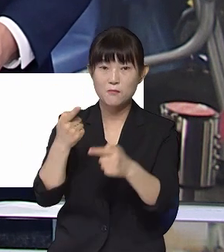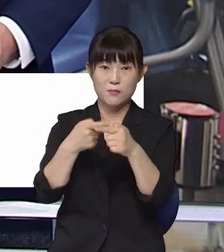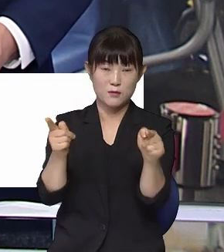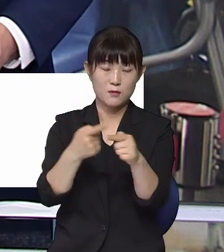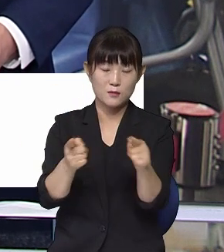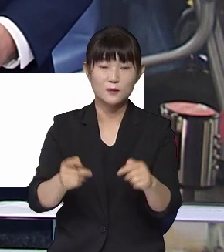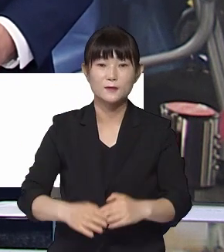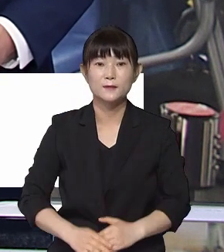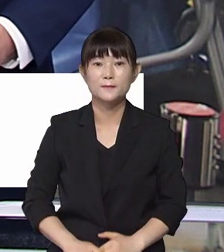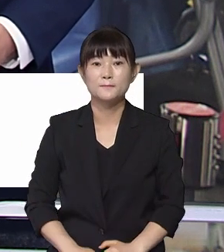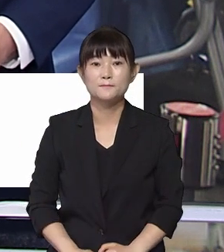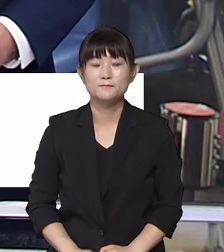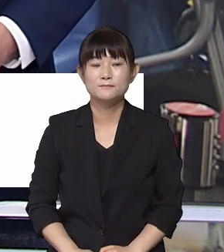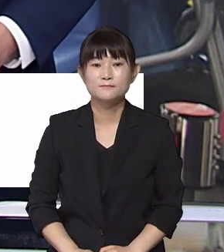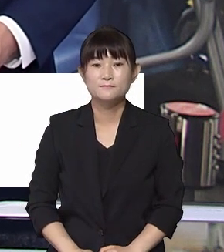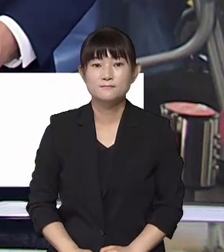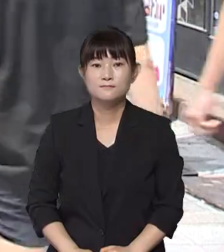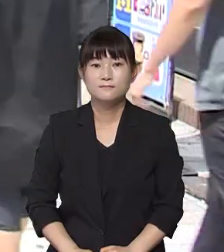성의 지금 기자입니다